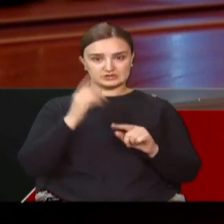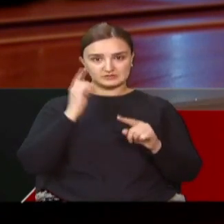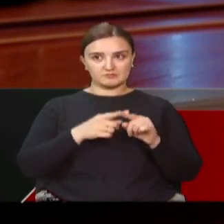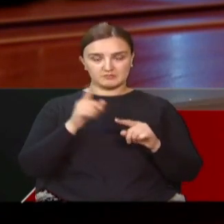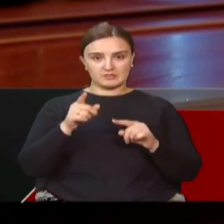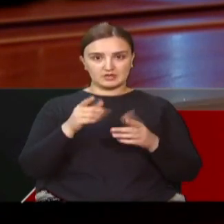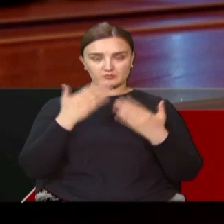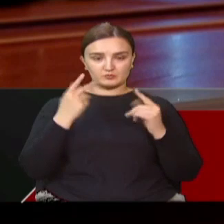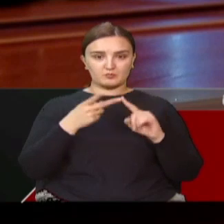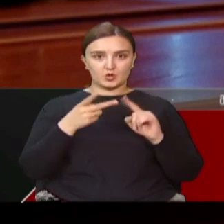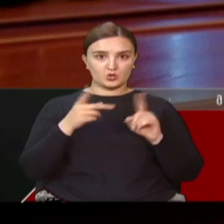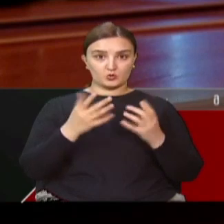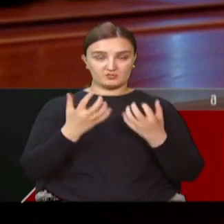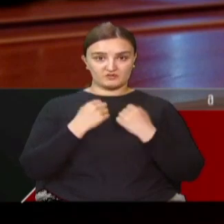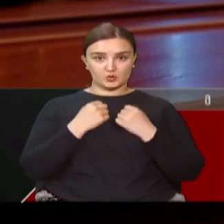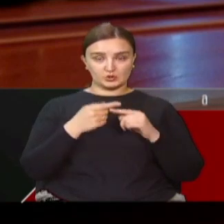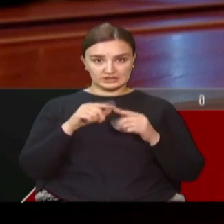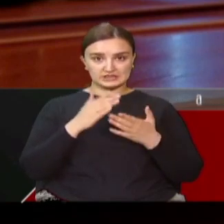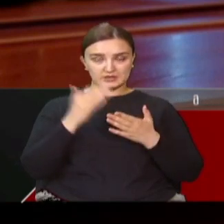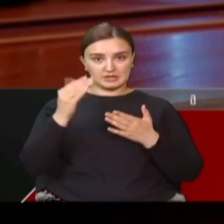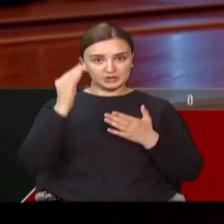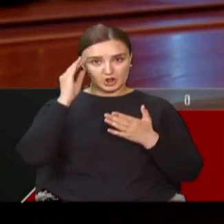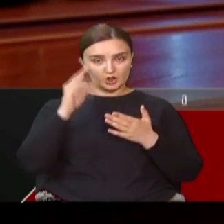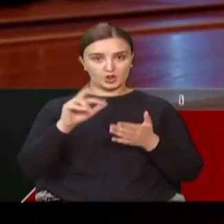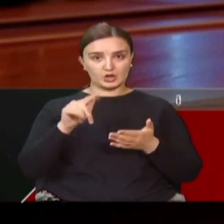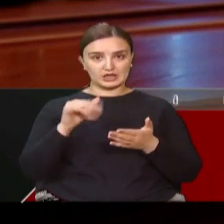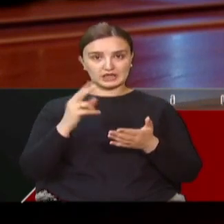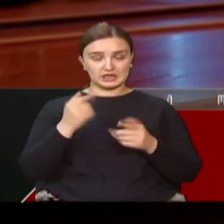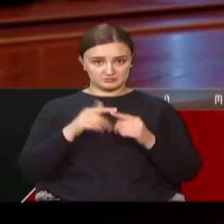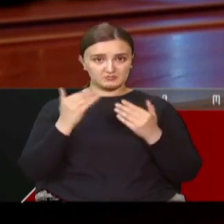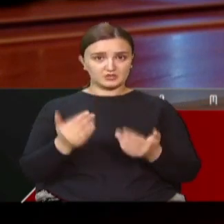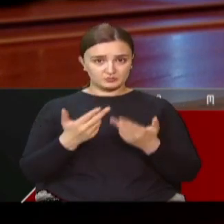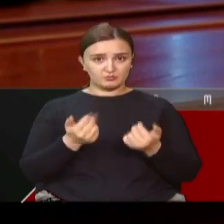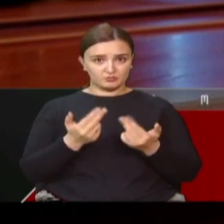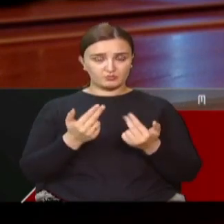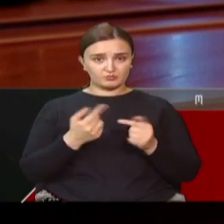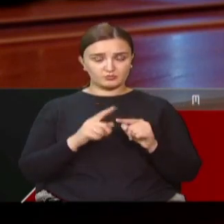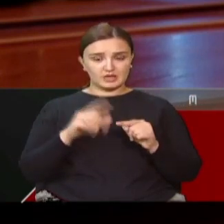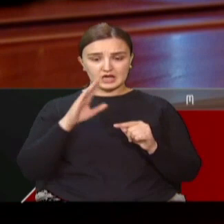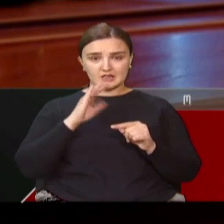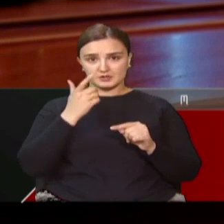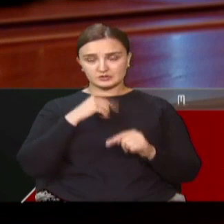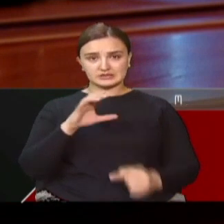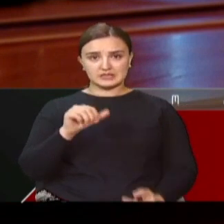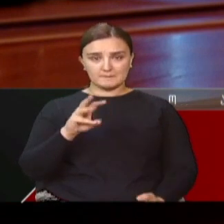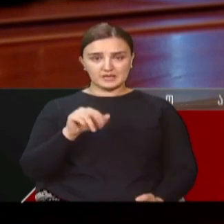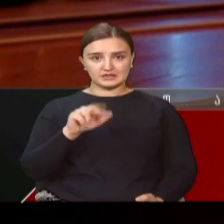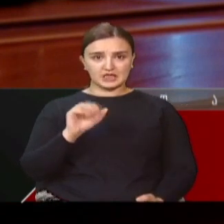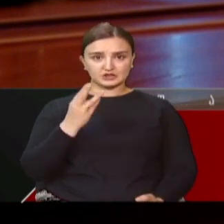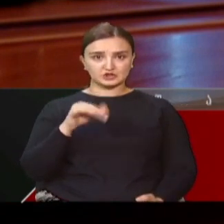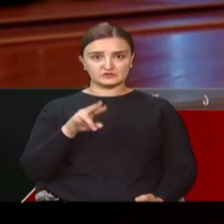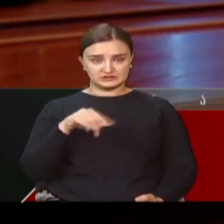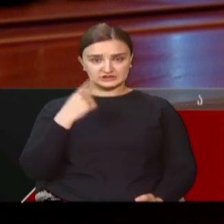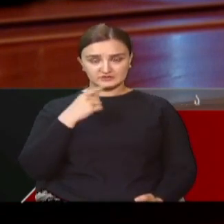რომ მეორე უფროსი ძმა მივიღოთ? ეს არის მათი ლოგიკა. მაგრამ ეს არის მათი ლოგიკა, იმიტომ რომ მათ შორის ქალბატონმა სამადაშვილმა თქვა ეს,